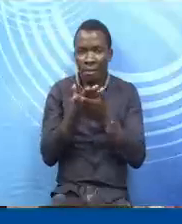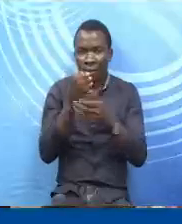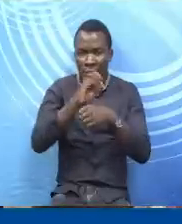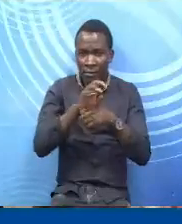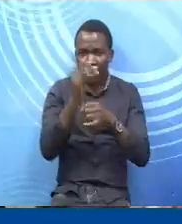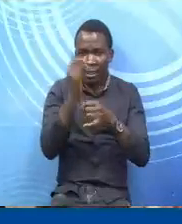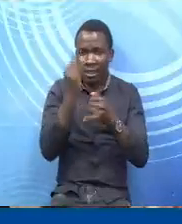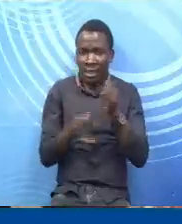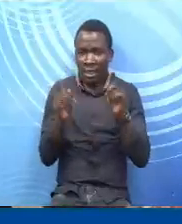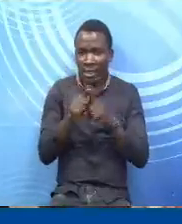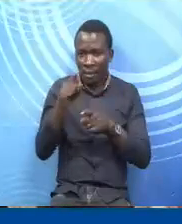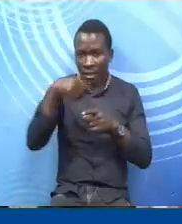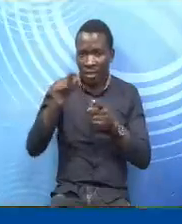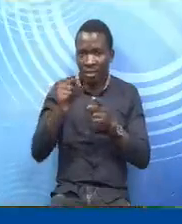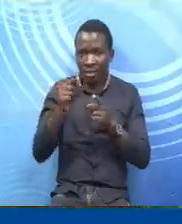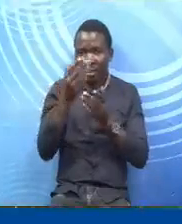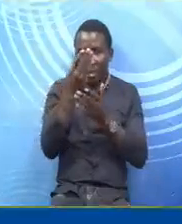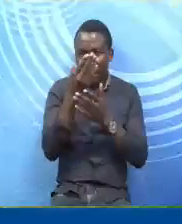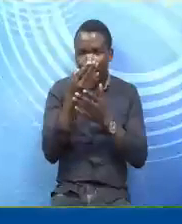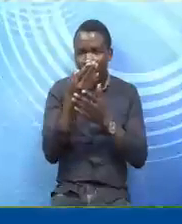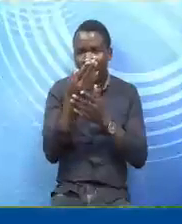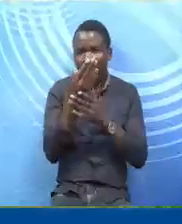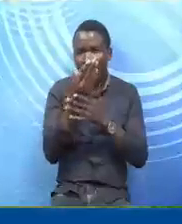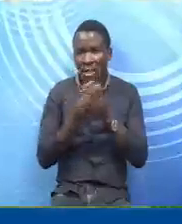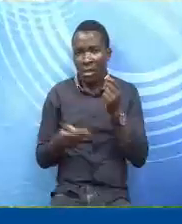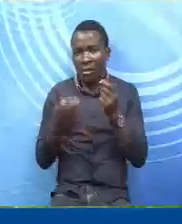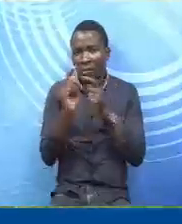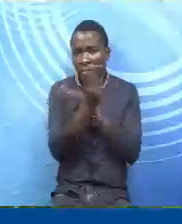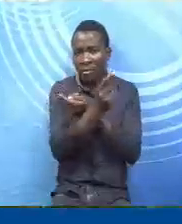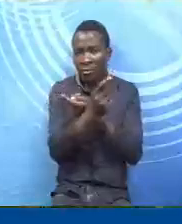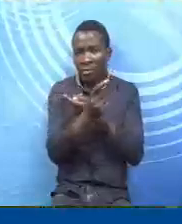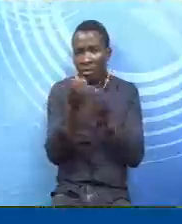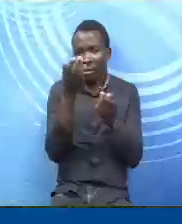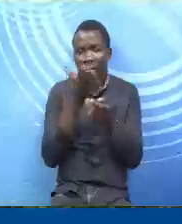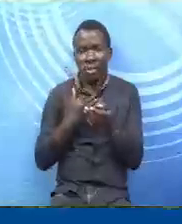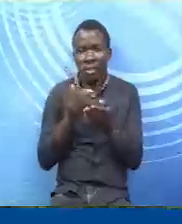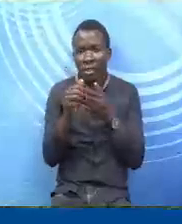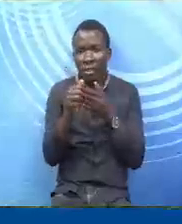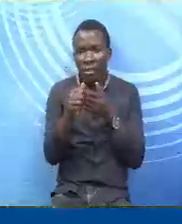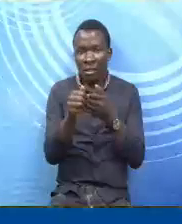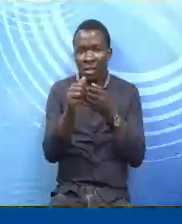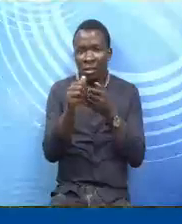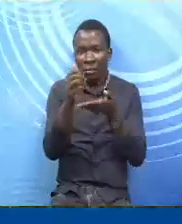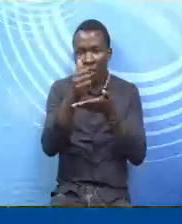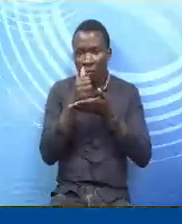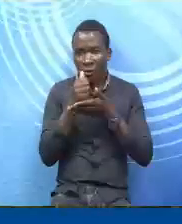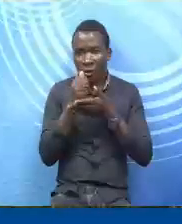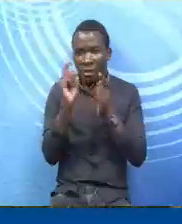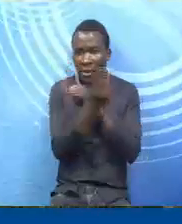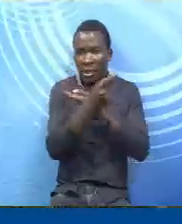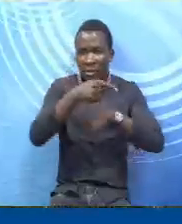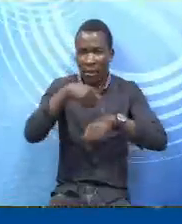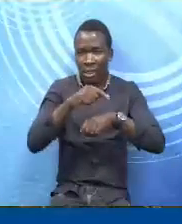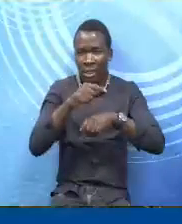natwe tukareba ku gihombo twakigaruza bifuza ko ubuyobozi bwagira bwatudohorera bukagira amasaha niba ari saa